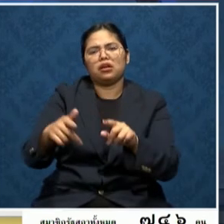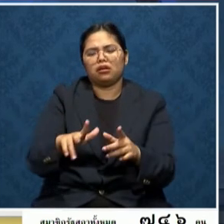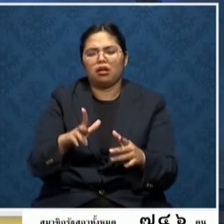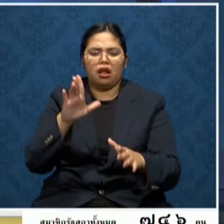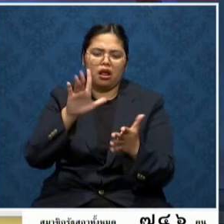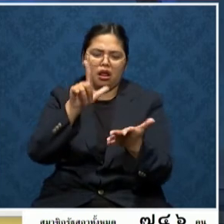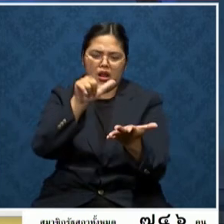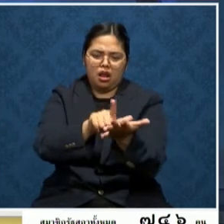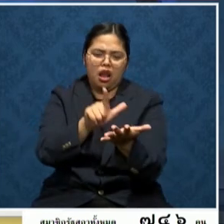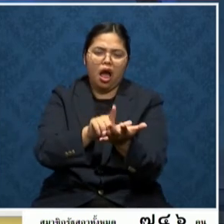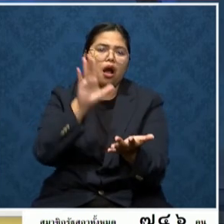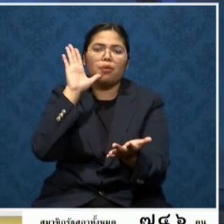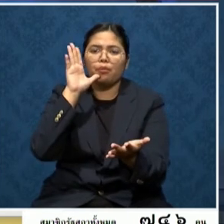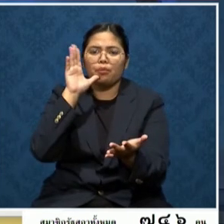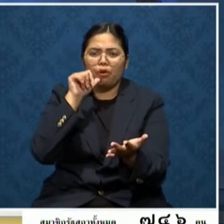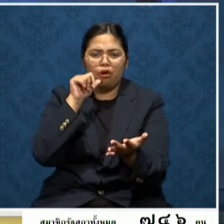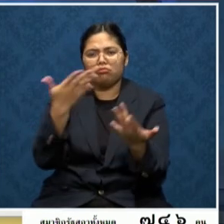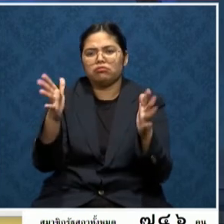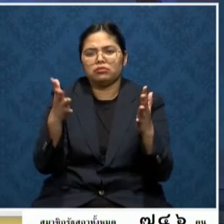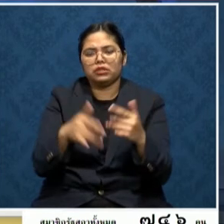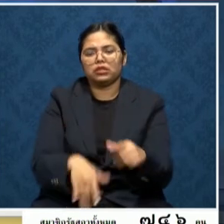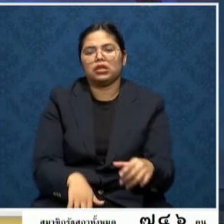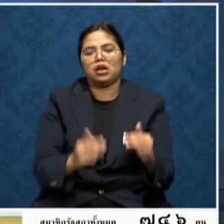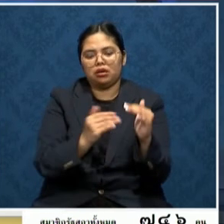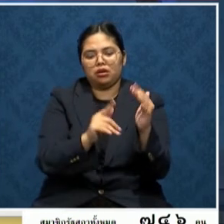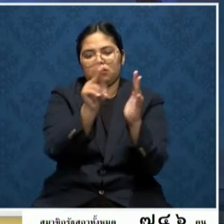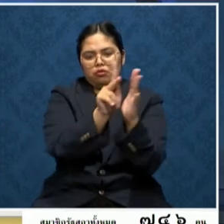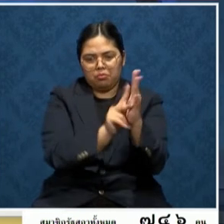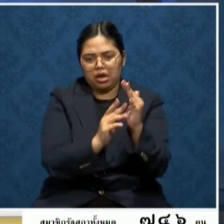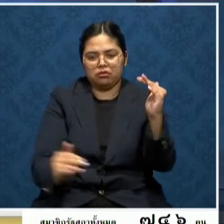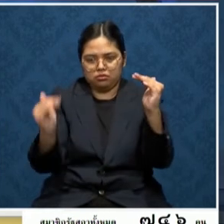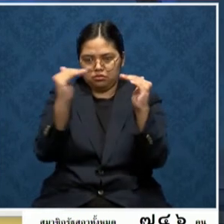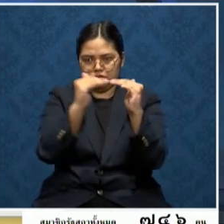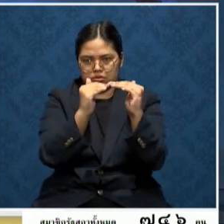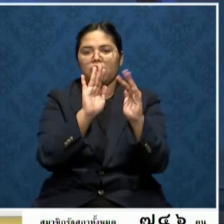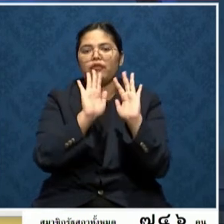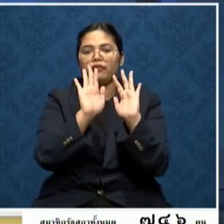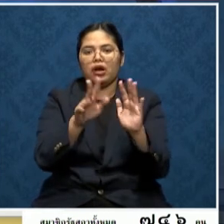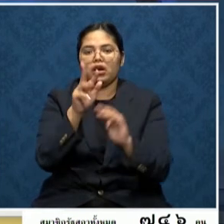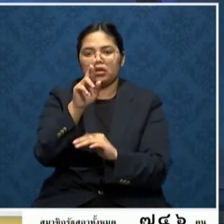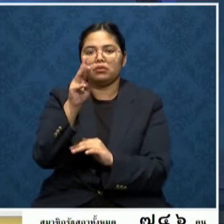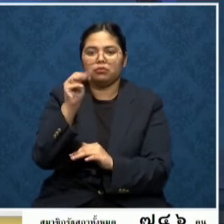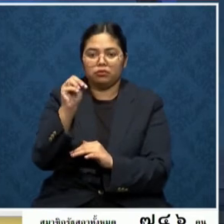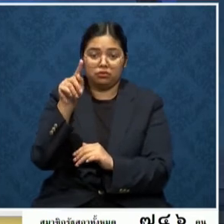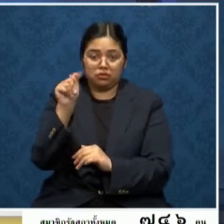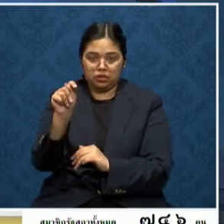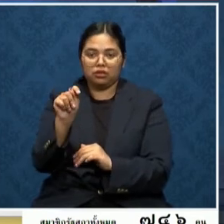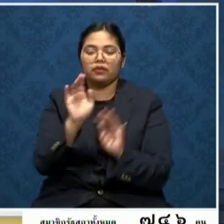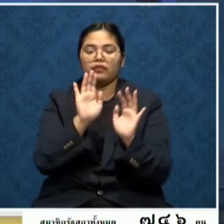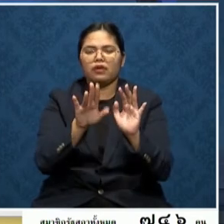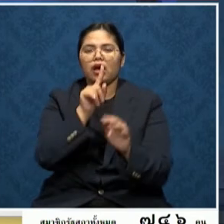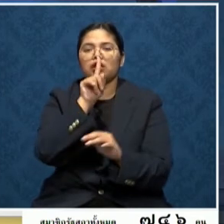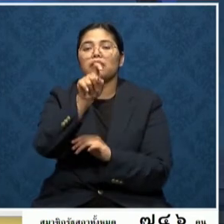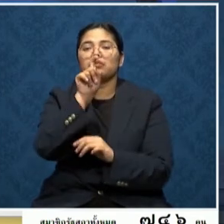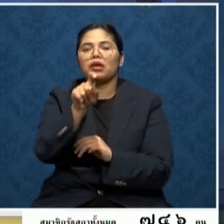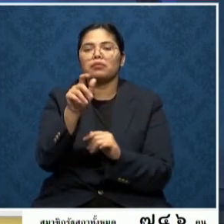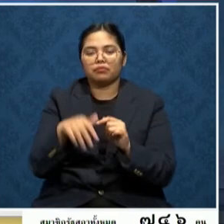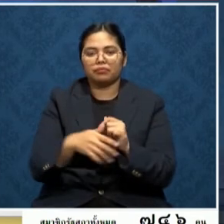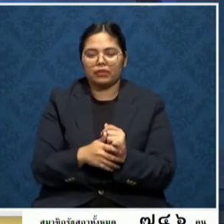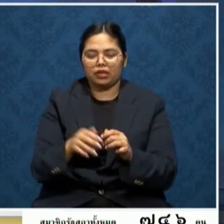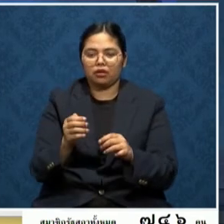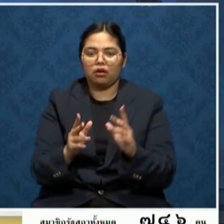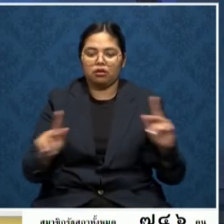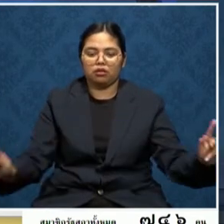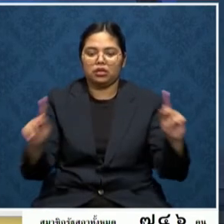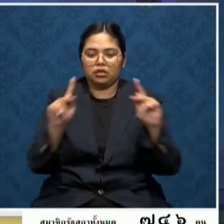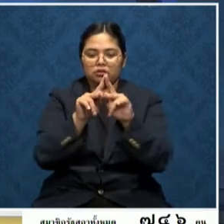พ่อความเท่าเทียมทางกฎหมายต้องเกิดขึ้นในกรณีนี้ขอฝากไปยังท่านนายกรัฐมนตรีฝากเป็นคำถามนะคะและท่านรัฐมนตรีกระทรวงแรงง